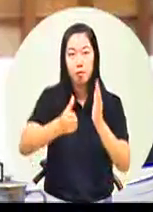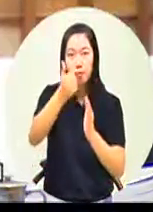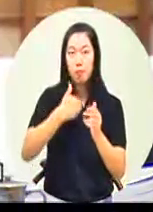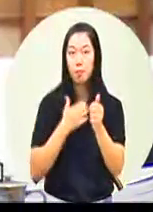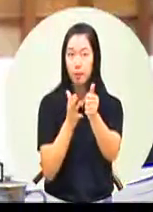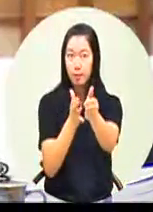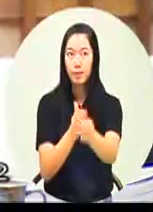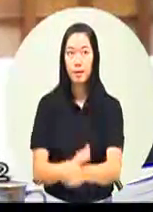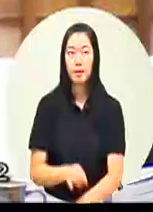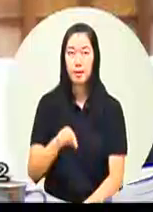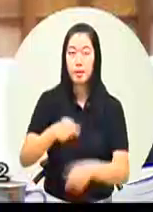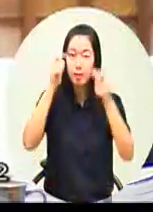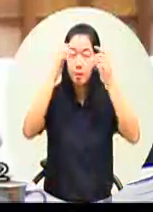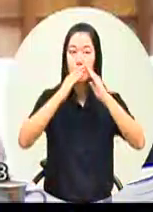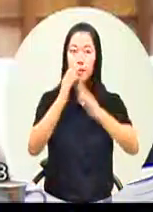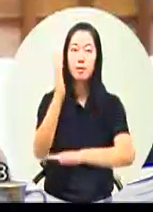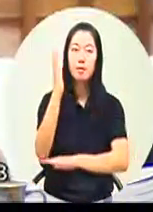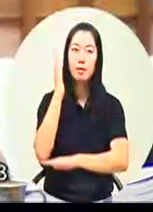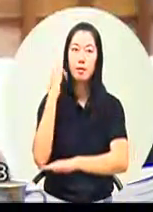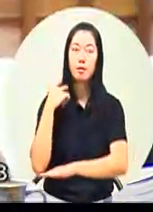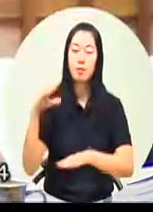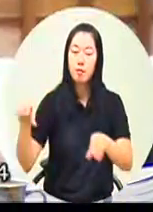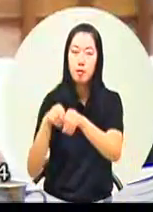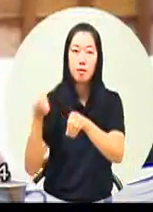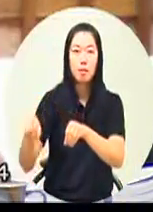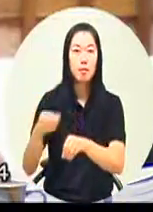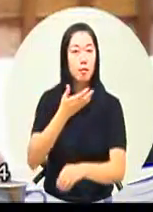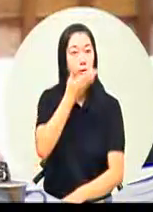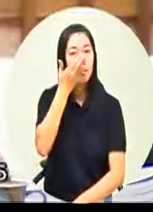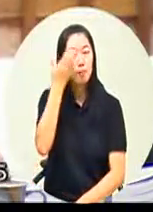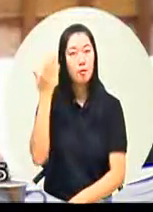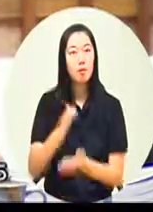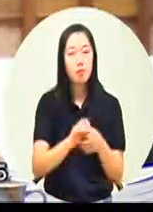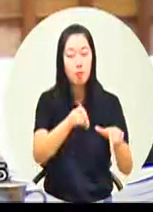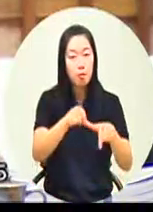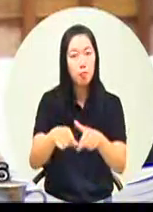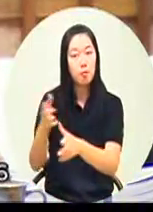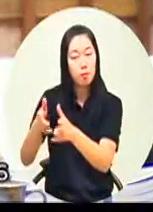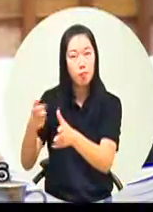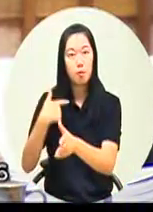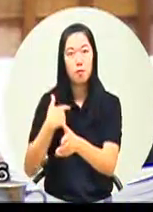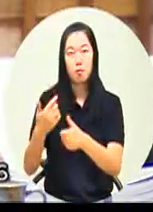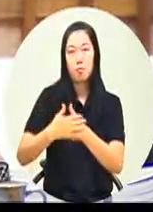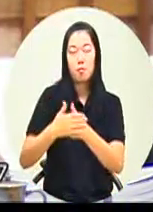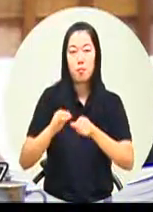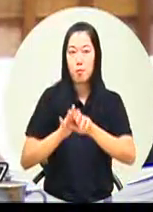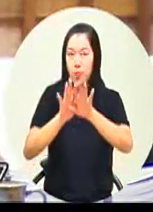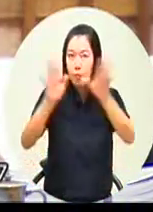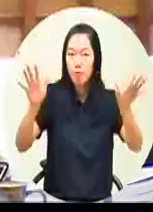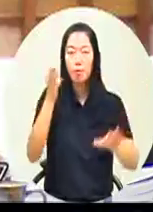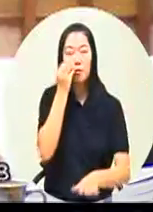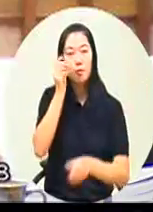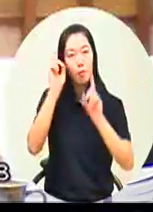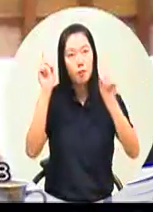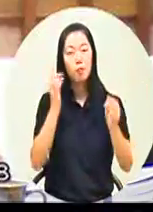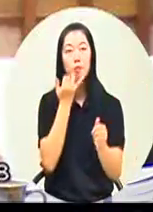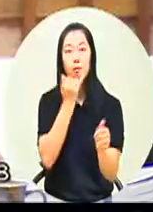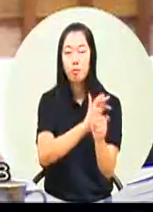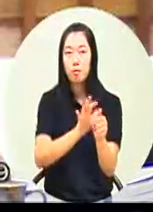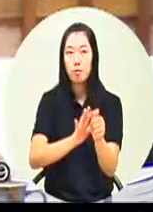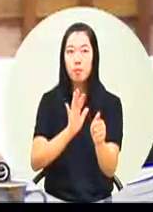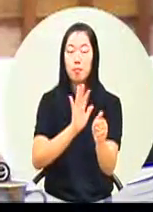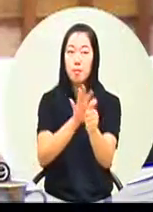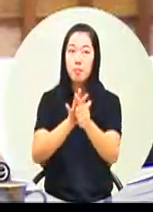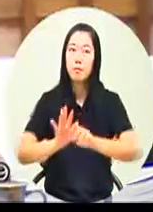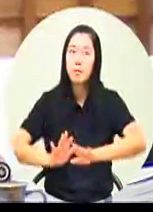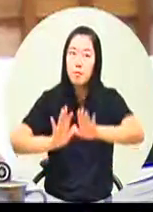到我们高雄市政府啊，结合我们的观光业者，为了发展我们的观光哈，带动我们地方的繁荣，